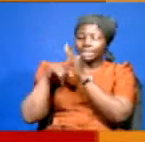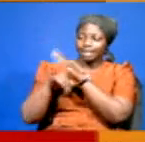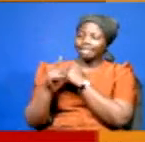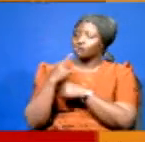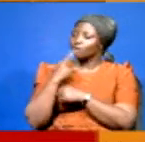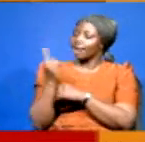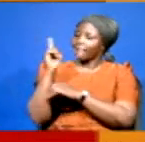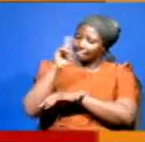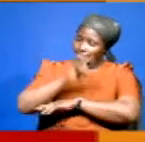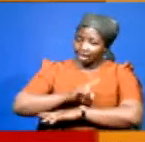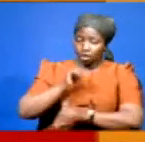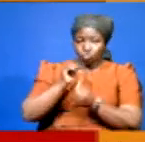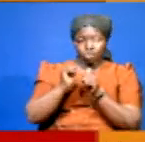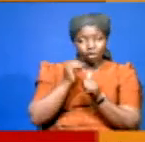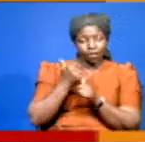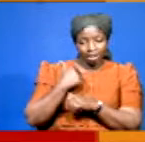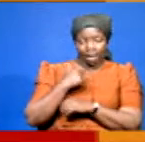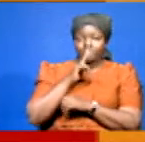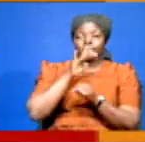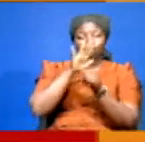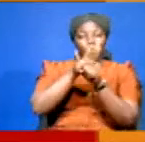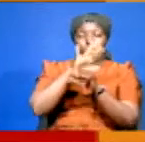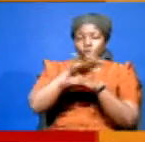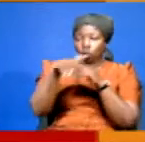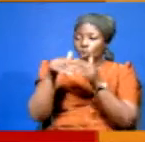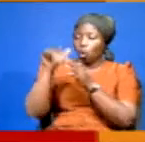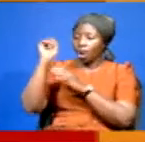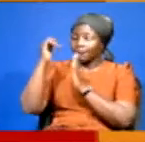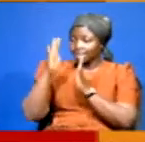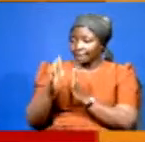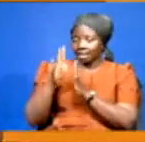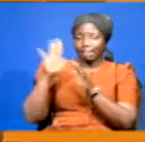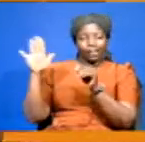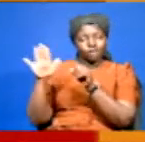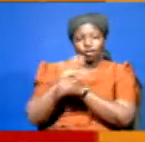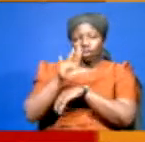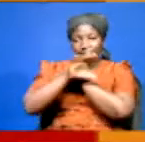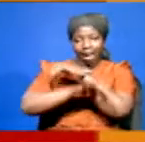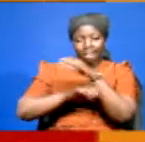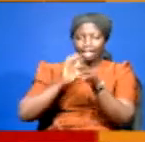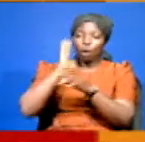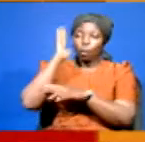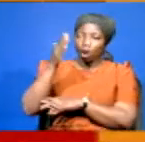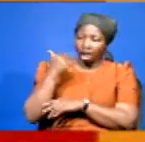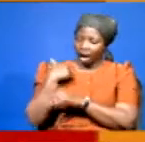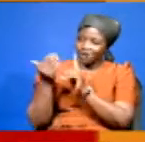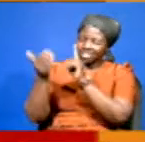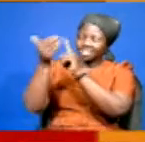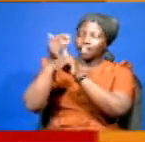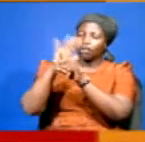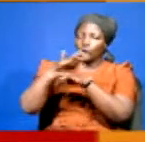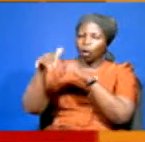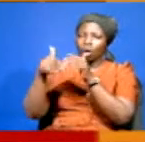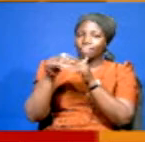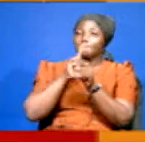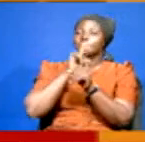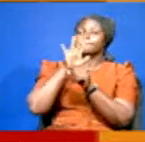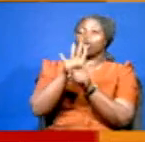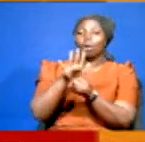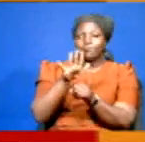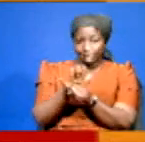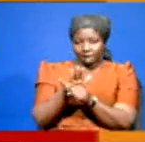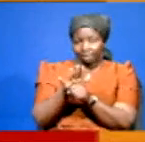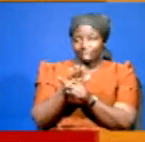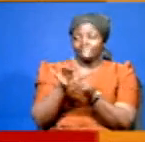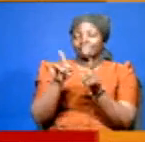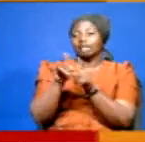zile tulikuwa tumeagizana na wa Kenya wote katika taifa zima, tutakuwa tumeachieve all those promises tumemake. Na zile ambazo